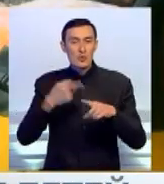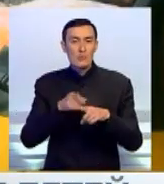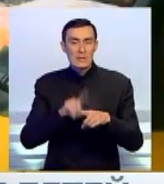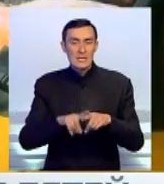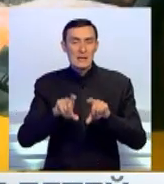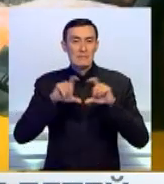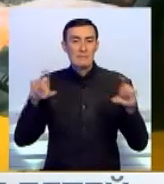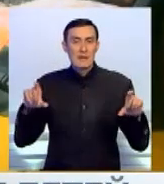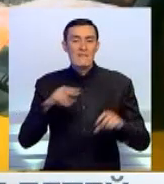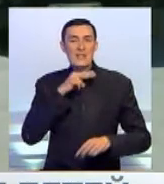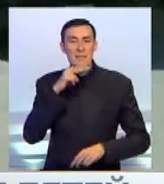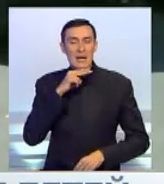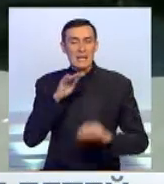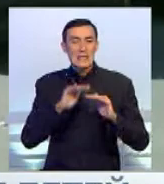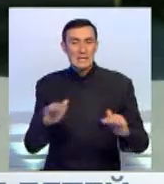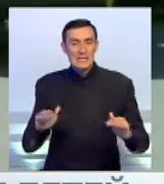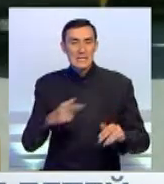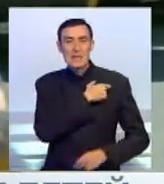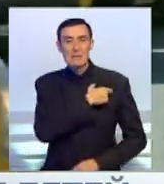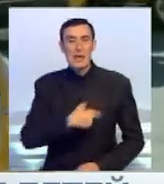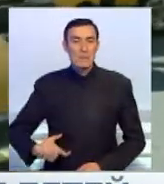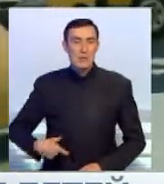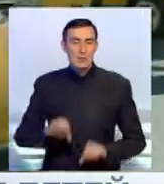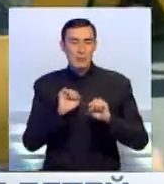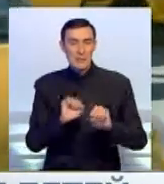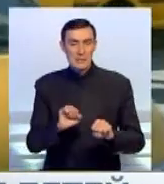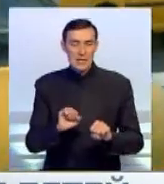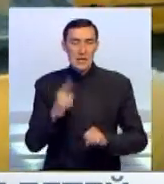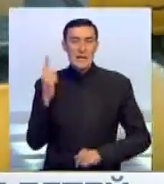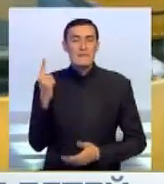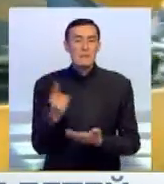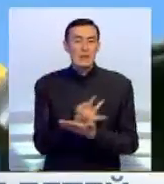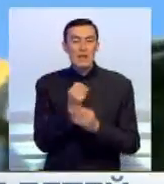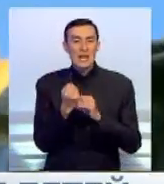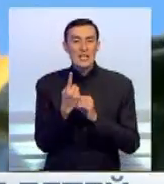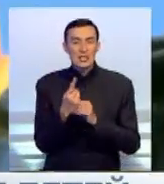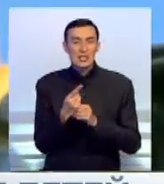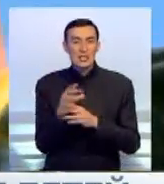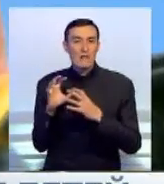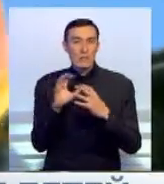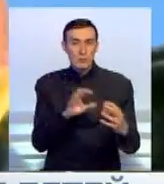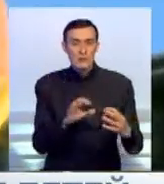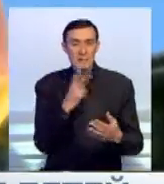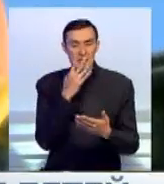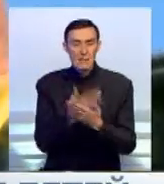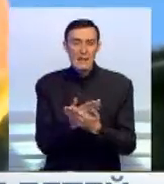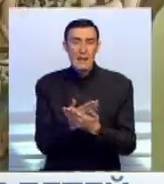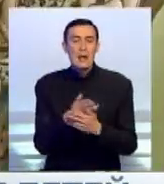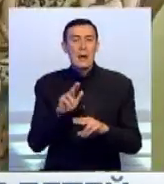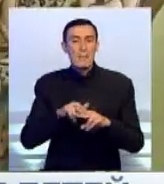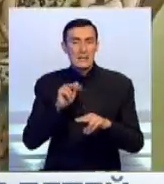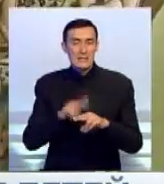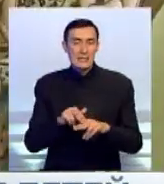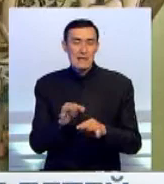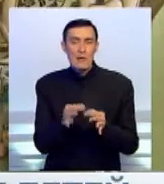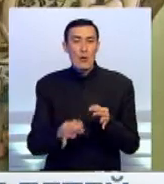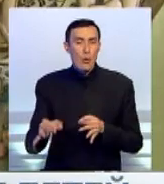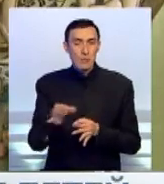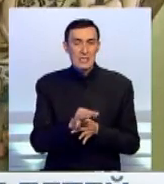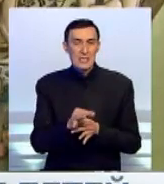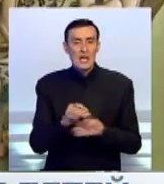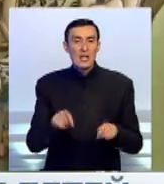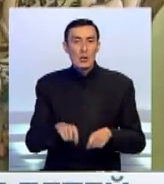опознавательным знаком «Внимание, дети» и ремнями безопасности. Первые 11 машин на днях презентовали дорожно-патрульные полицейские